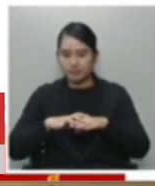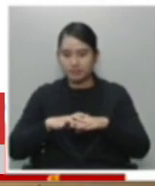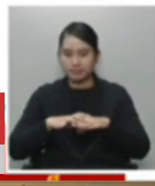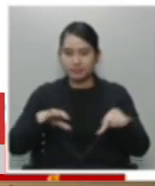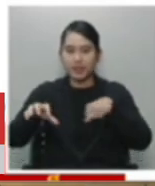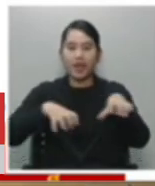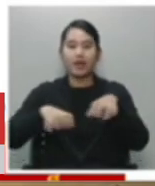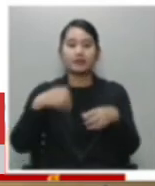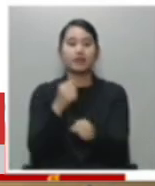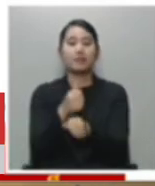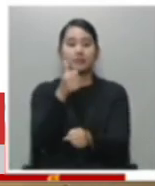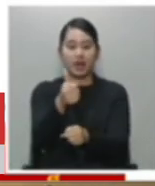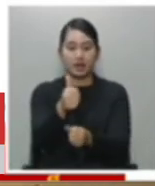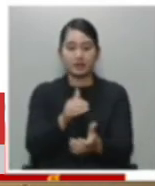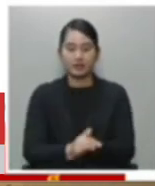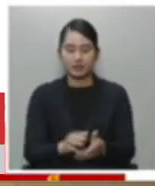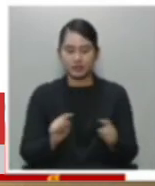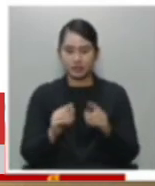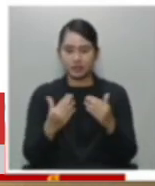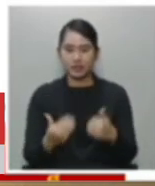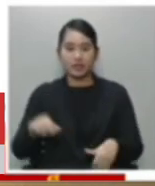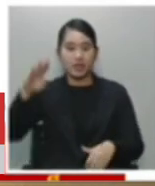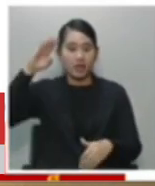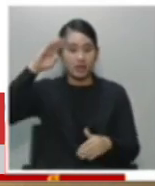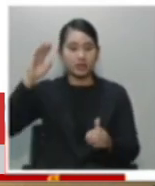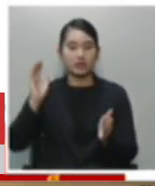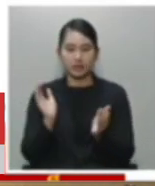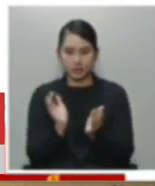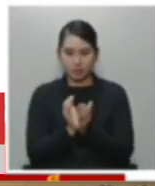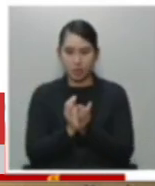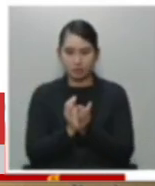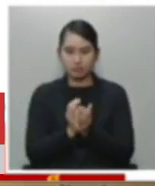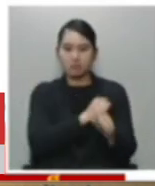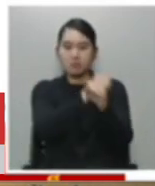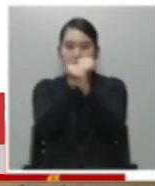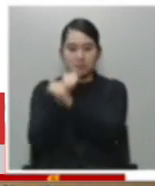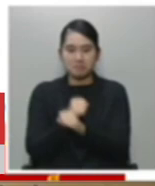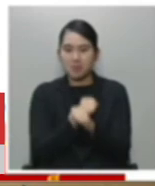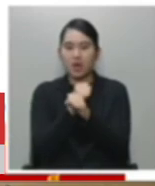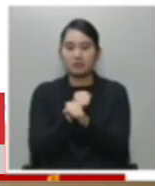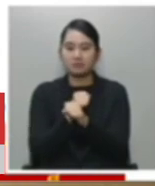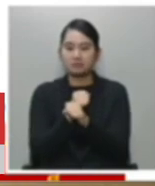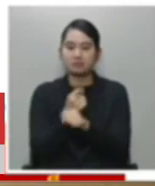แต่ปรากฏว่ามีเพียงเจ้าหน้าที่ตำรวจนั้นที่ได้เข้ามาป้องกันแต่อย่างเดียว